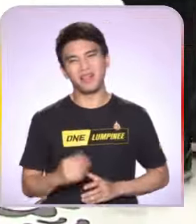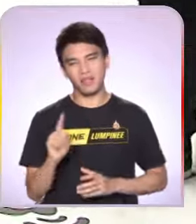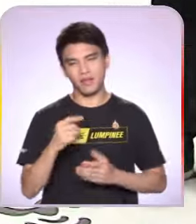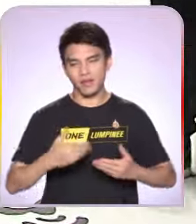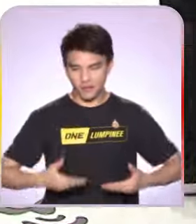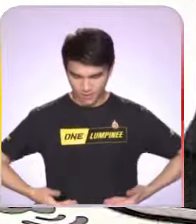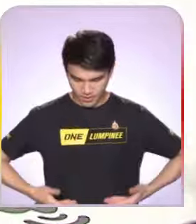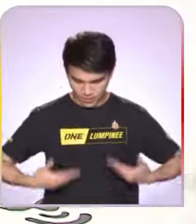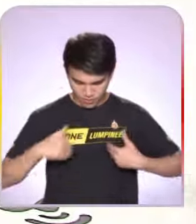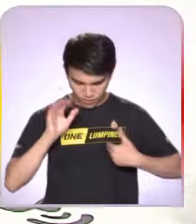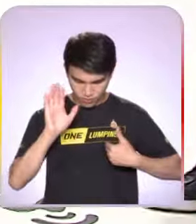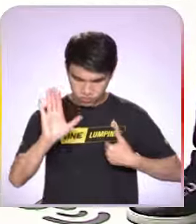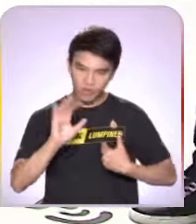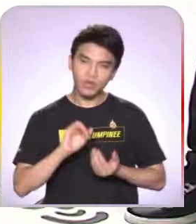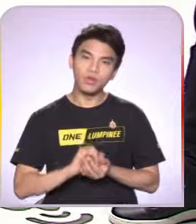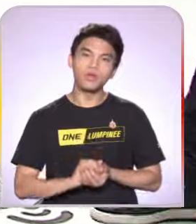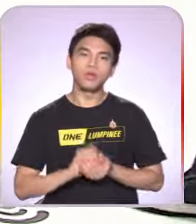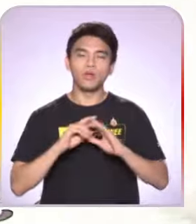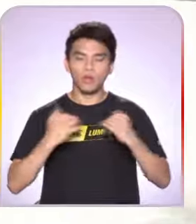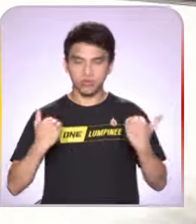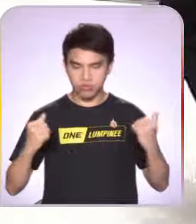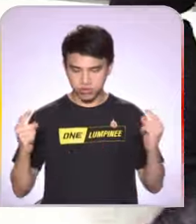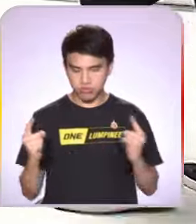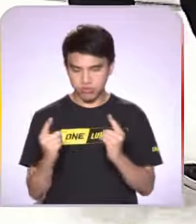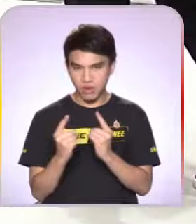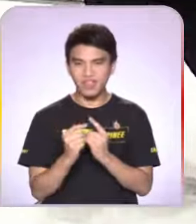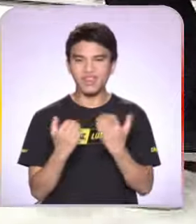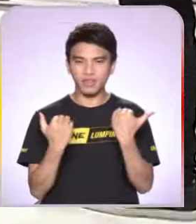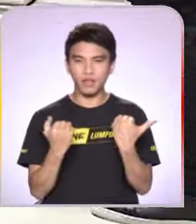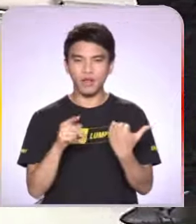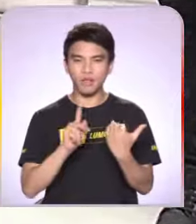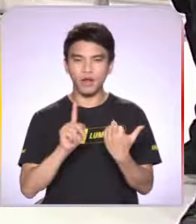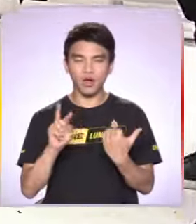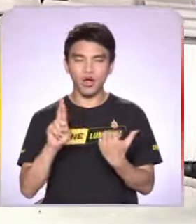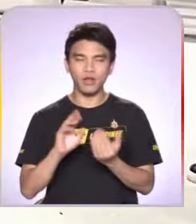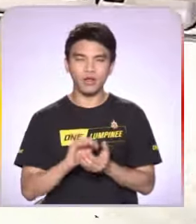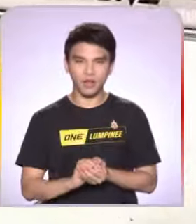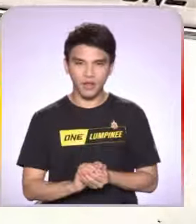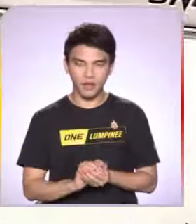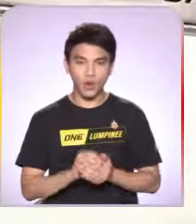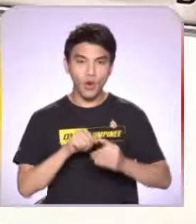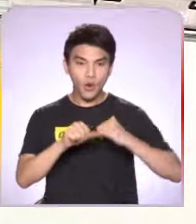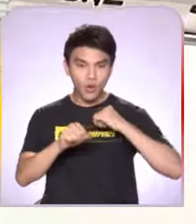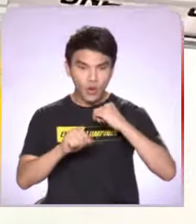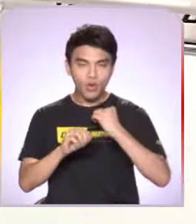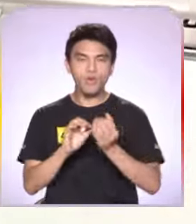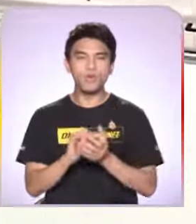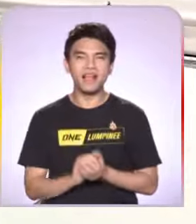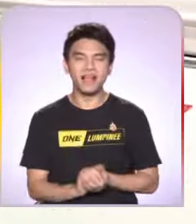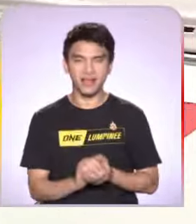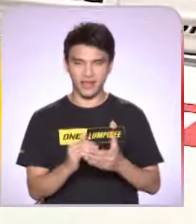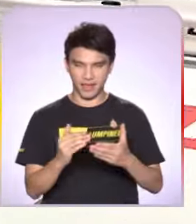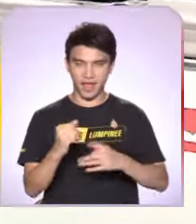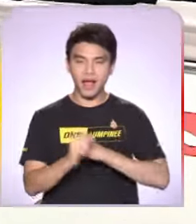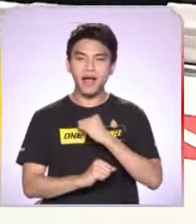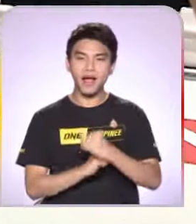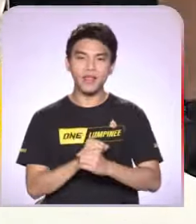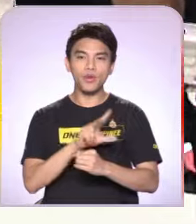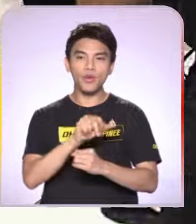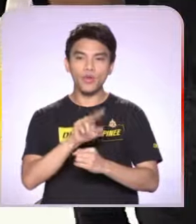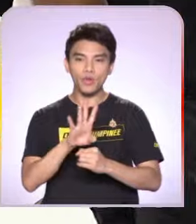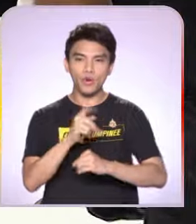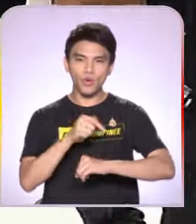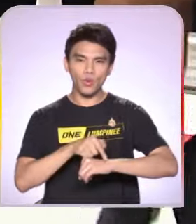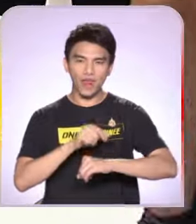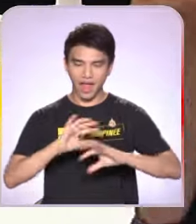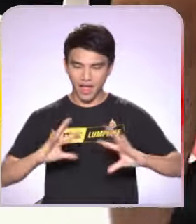ของชีวิต จังหวะชีวิต แต่ว่าการมาเจอกับปกรณ์นี่ด้วยความที่ปกรณ์นี่เป็นอดีตยอดมวยนะครับในวัย34ปีเนี่ยช่วงเวลา